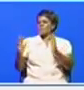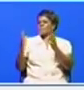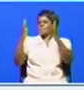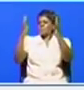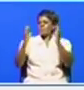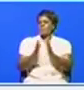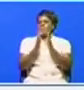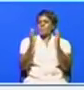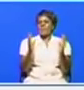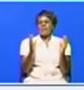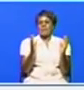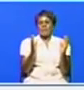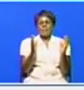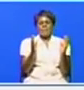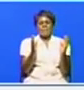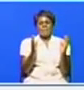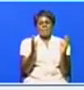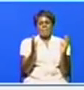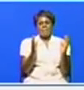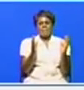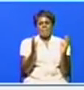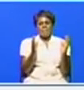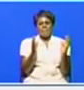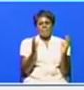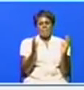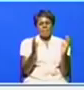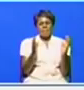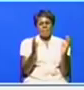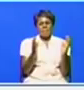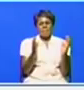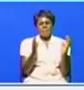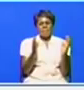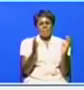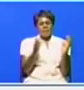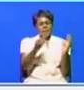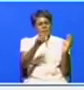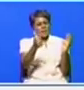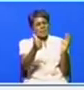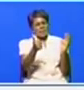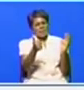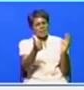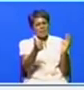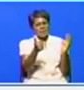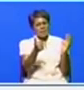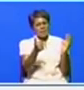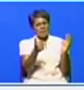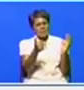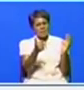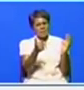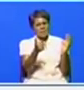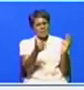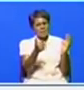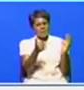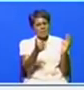ni Shimungai. Sijui anatuma ujumbe huo kutoka wapi. Ni Kibe akiwa Lupe Chips. Chips